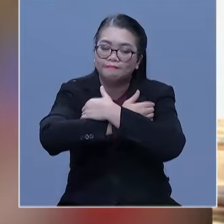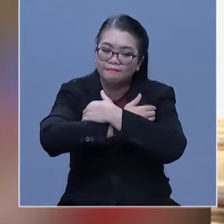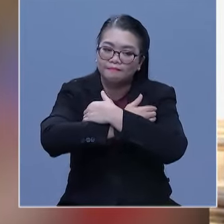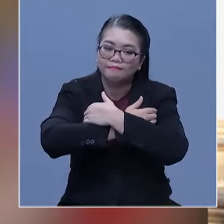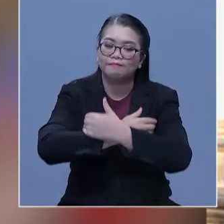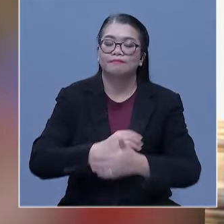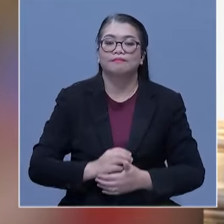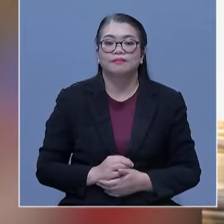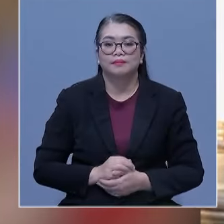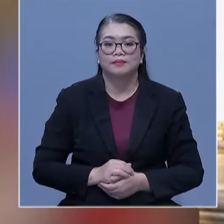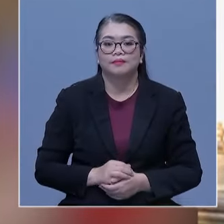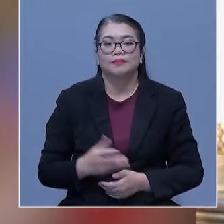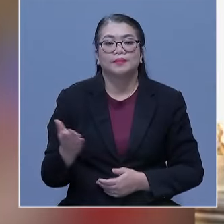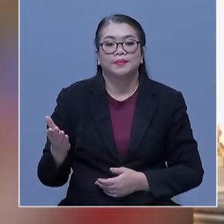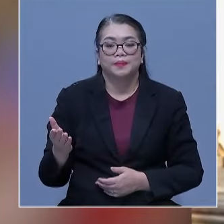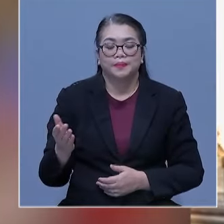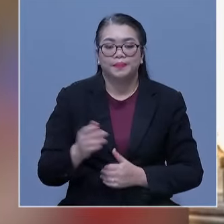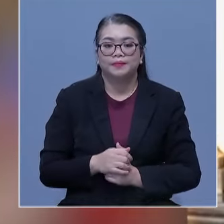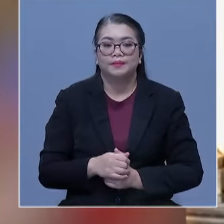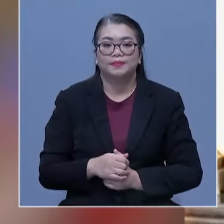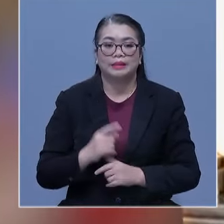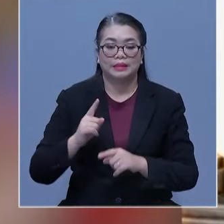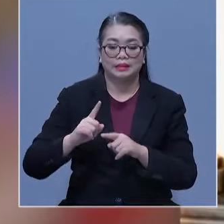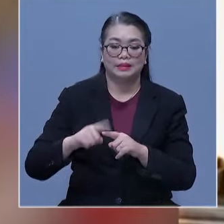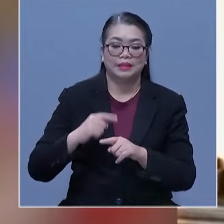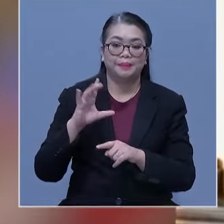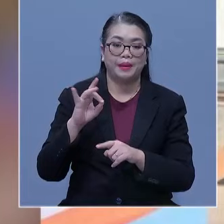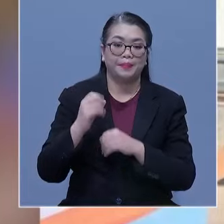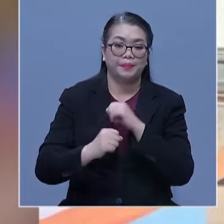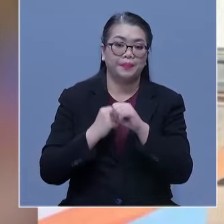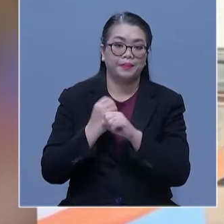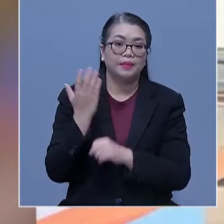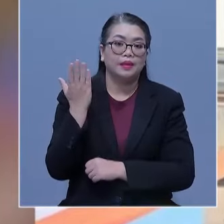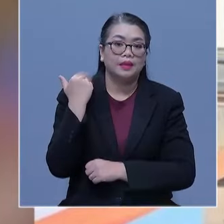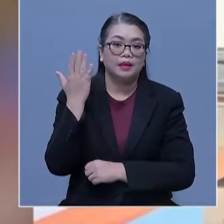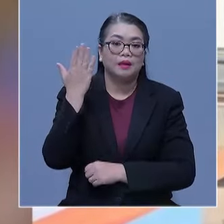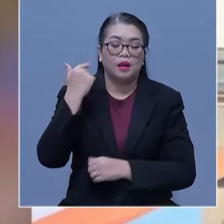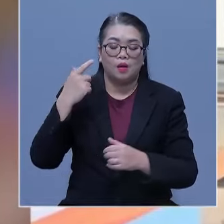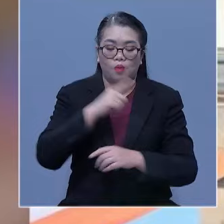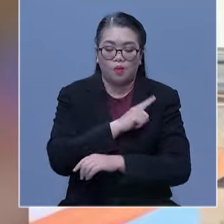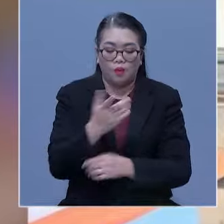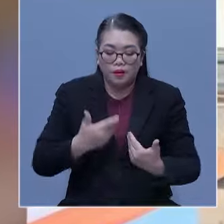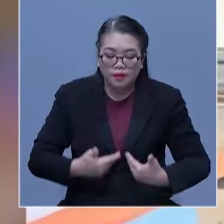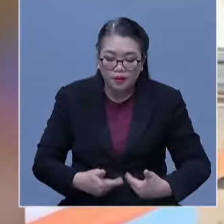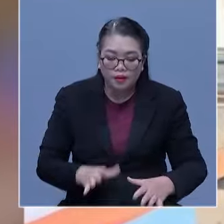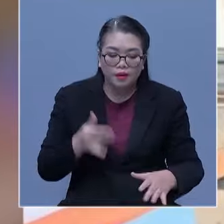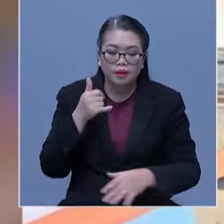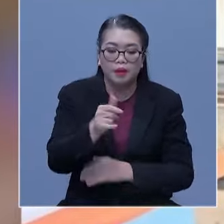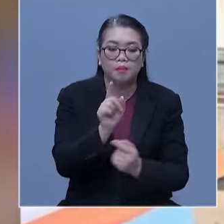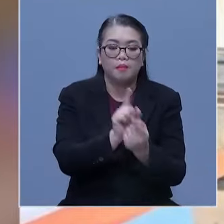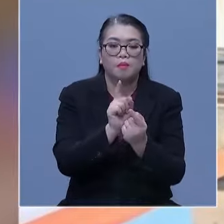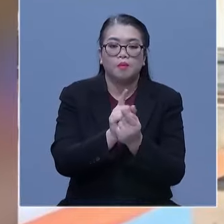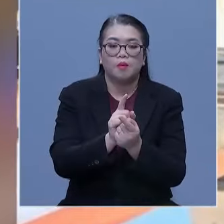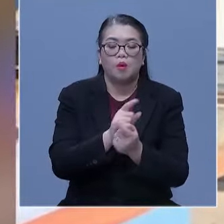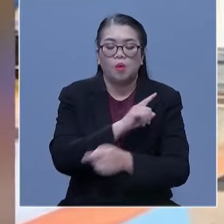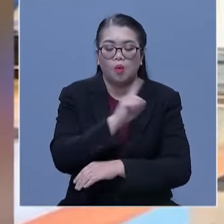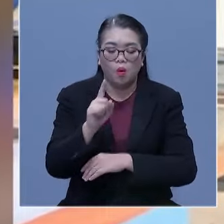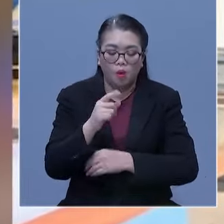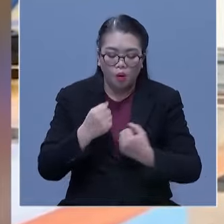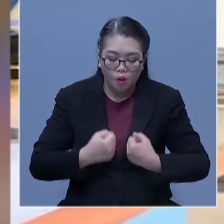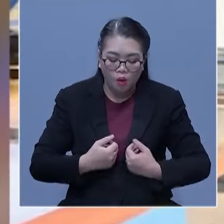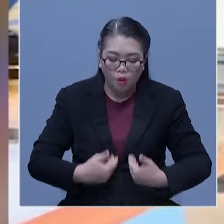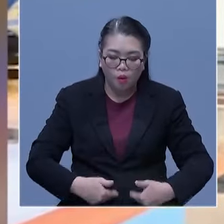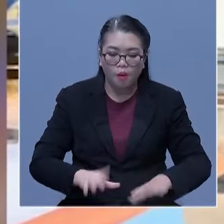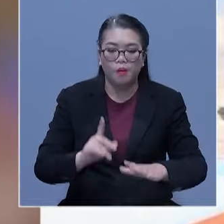ทักษิณอย่างแนบแน่นนี่นี่ในช่วงเวลาที่คุณทักษิณเนี่ยไปอวยพรวันเกิดครบรอบ 71ปีของสมเด็จ